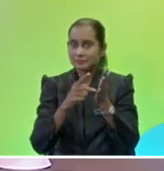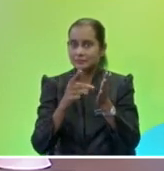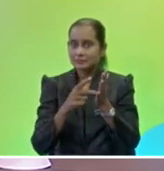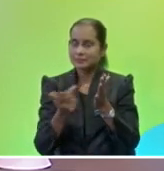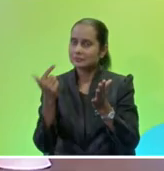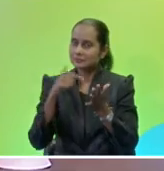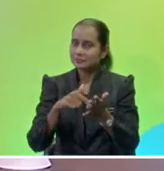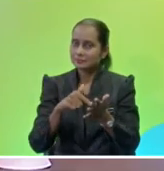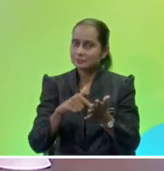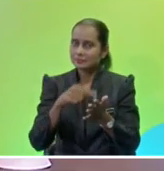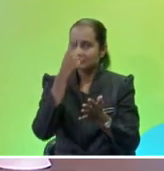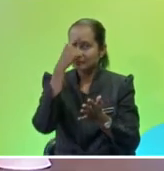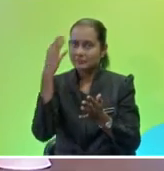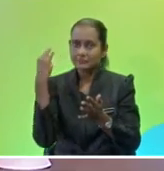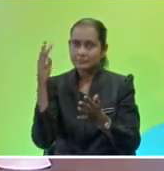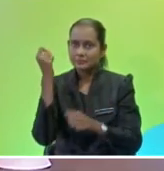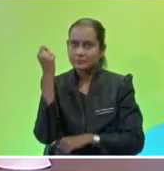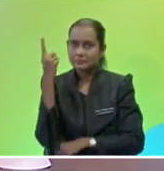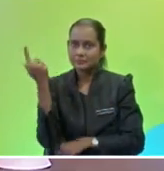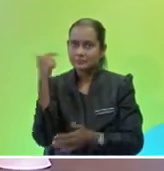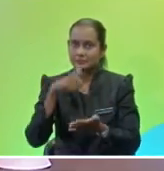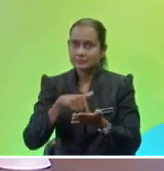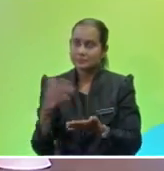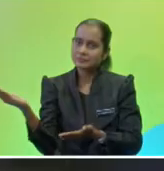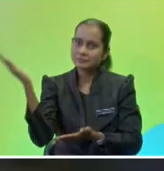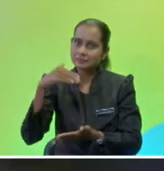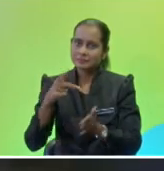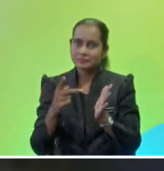Nah untuk mereka Paham lagi boleh tanya